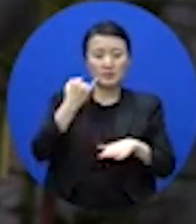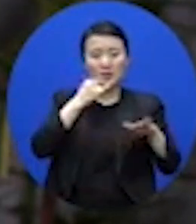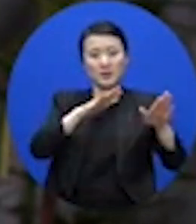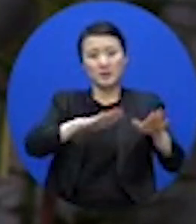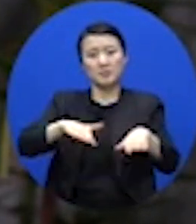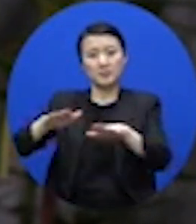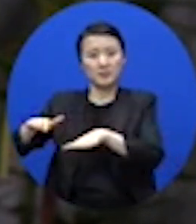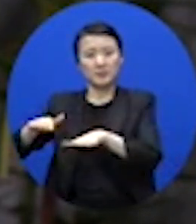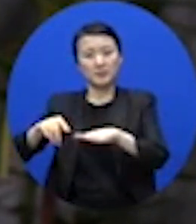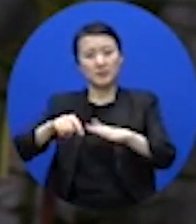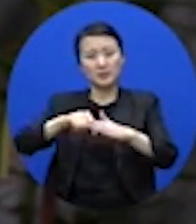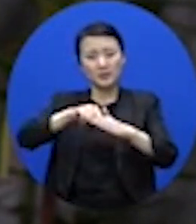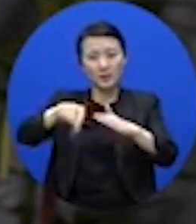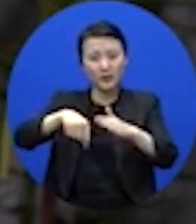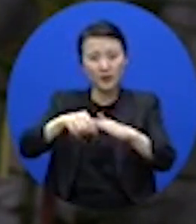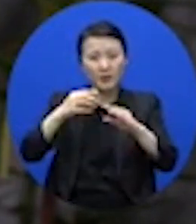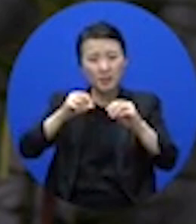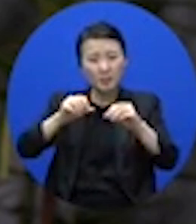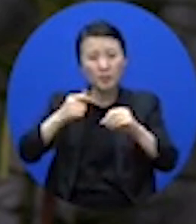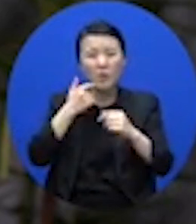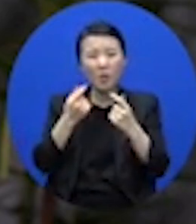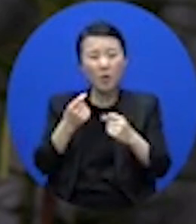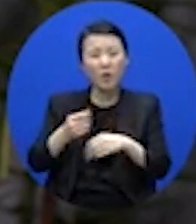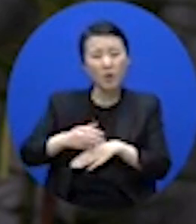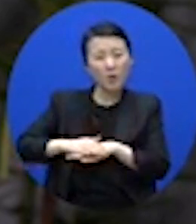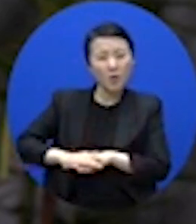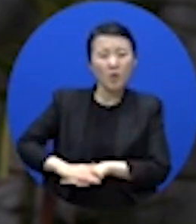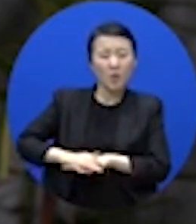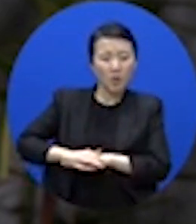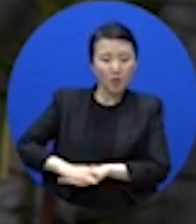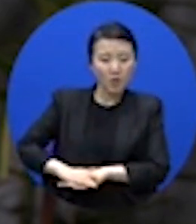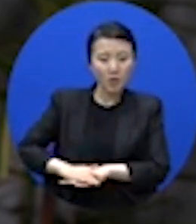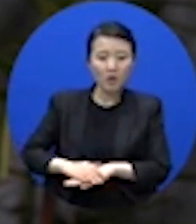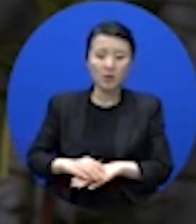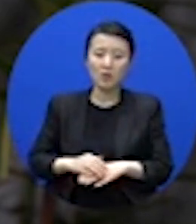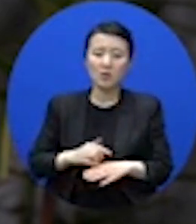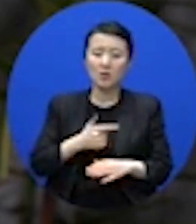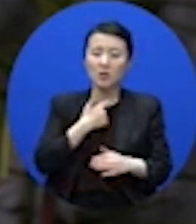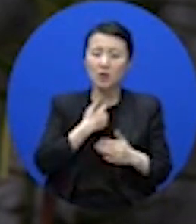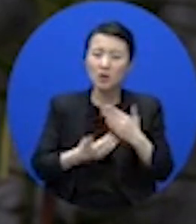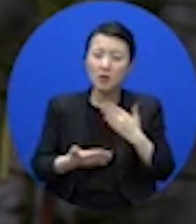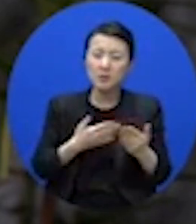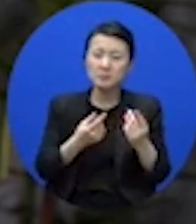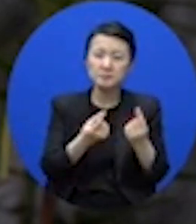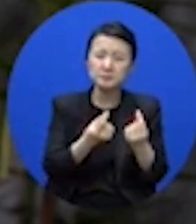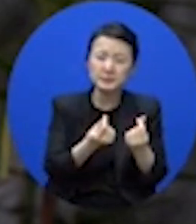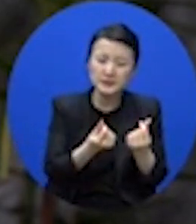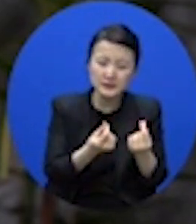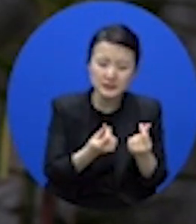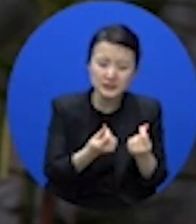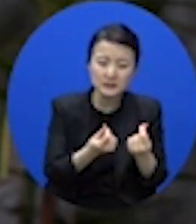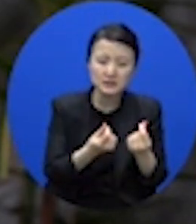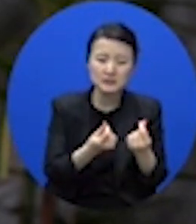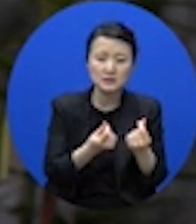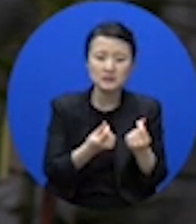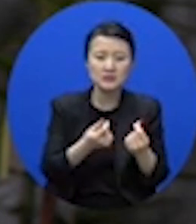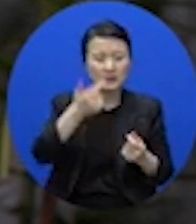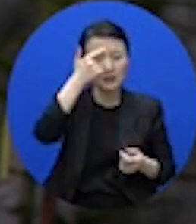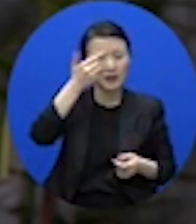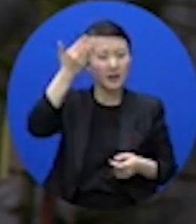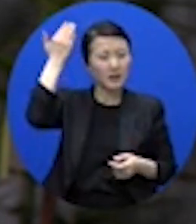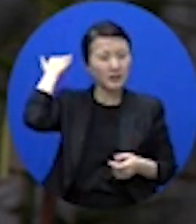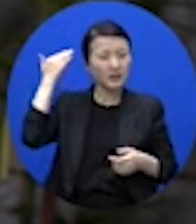착 넣어놨는데 그 비슷한 경험들, 혹은 그 조금이라도 옛날에